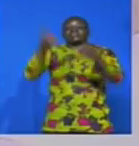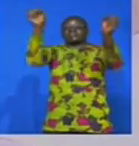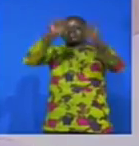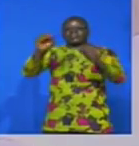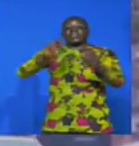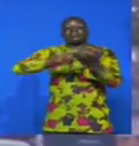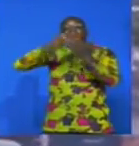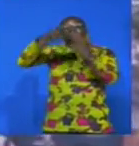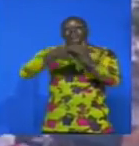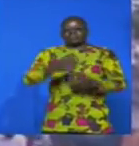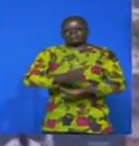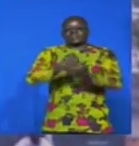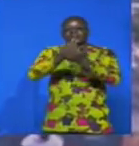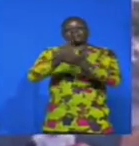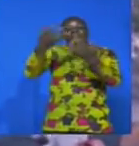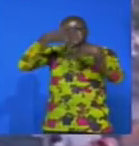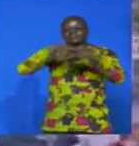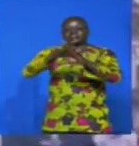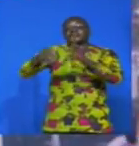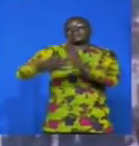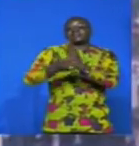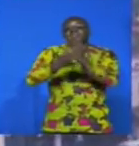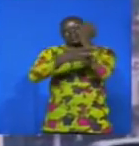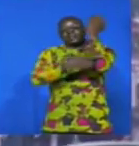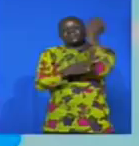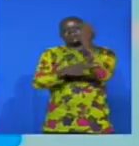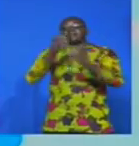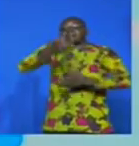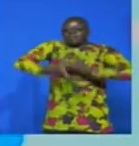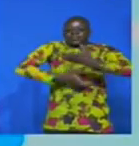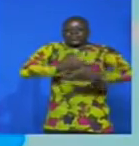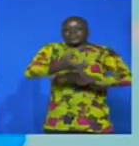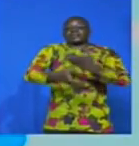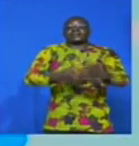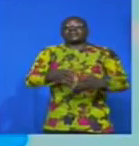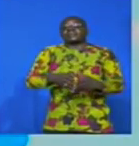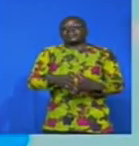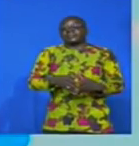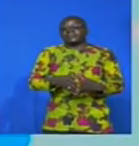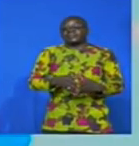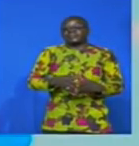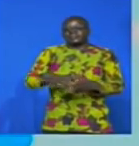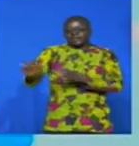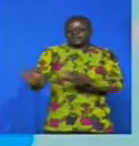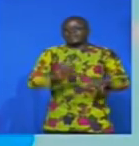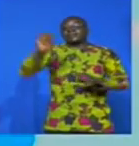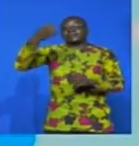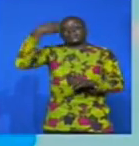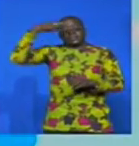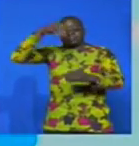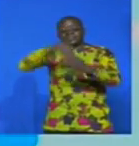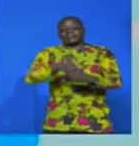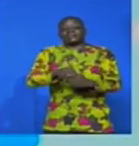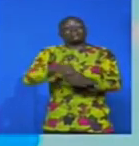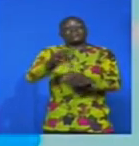d'appui à l'intégration économique régionale et au commerce. Les activités entrant dans le cadre du tirage